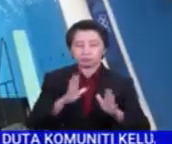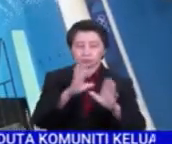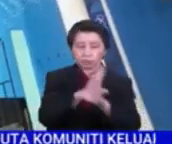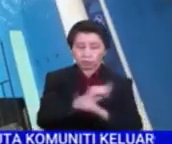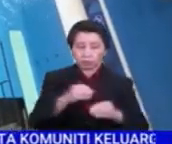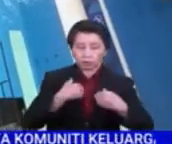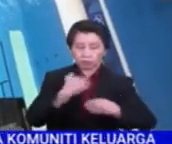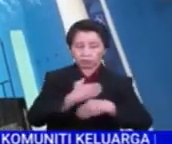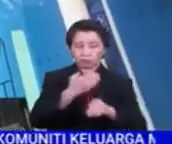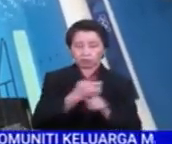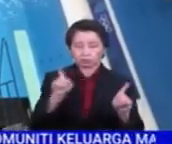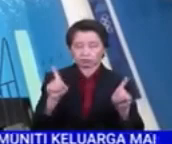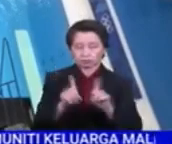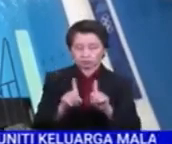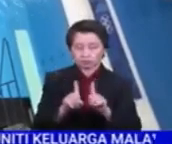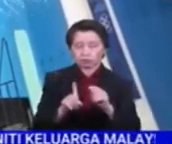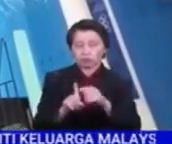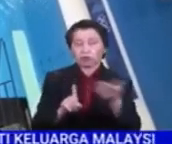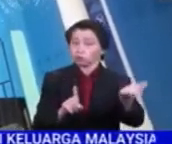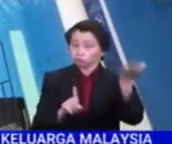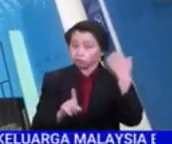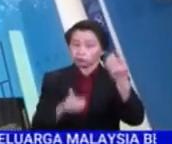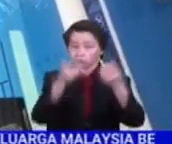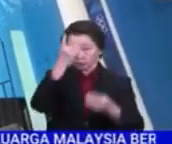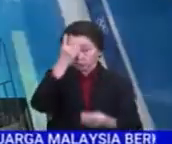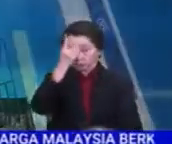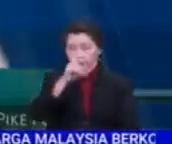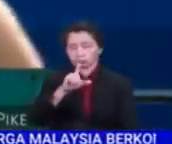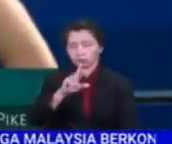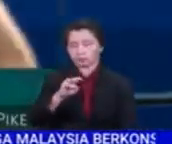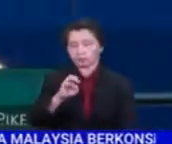pernah membentuk gandingan mantap bersama Datuk Liang Man Yee